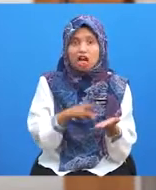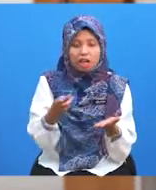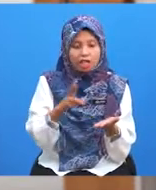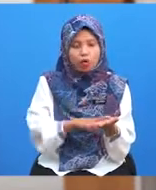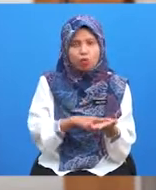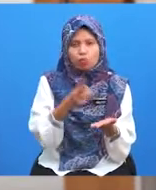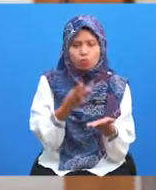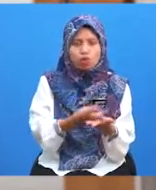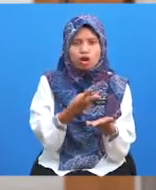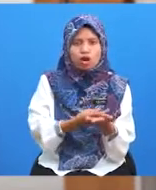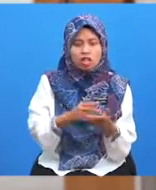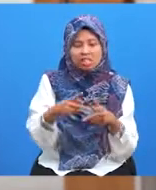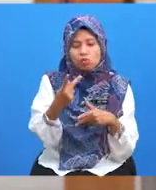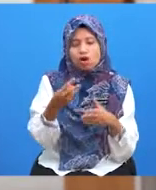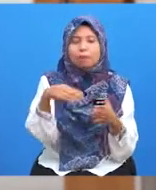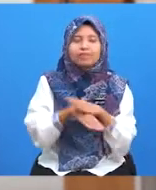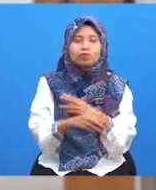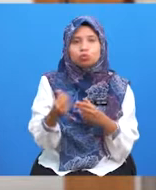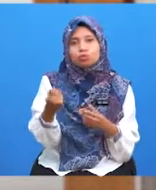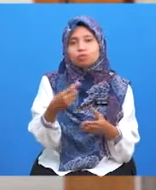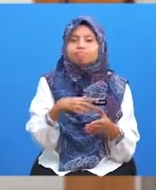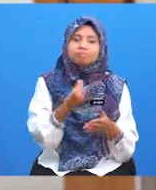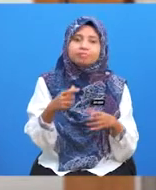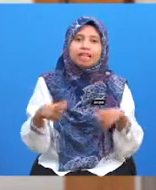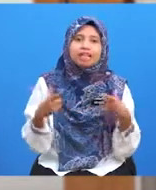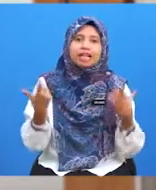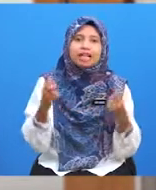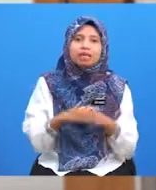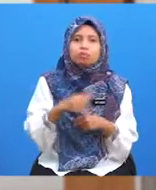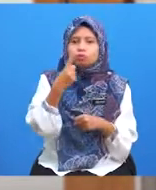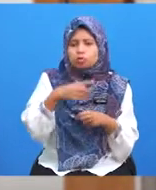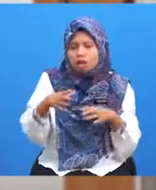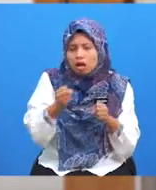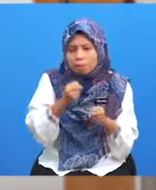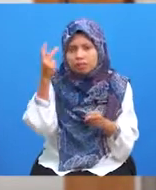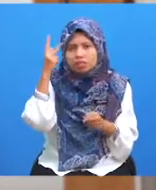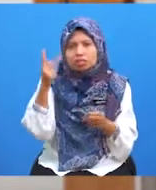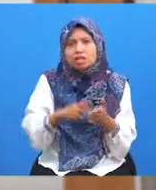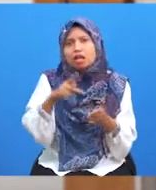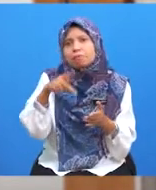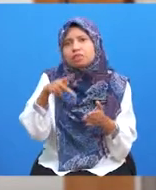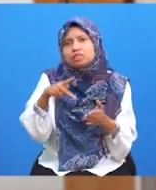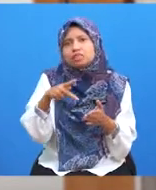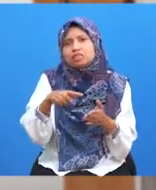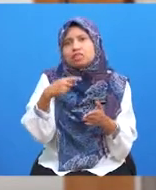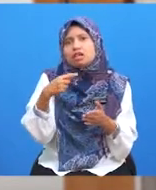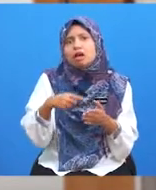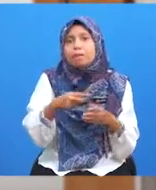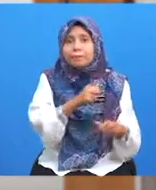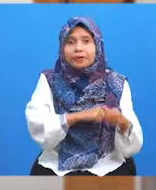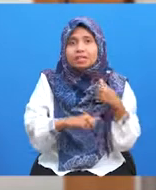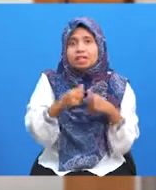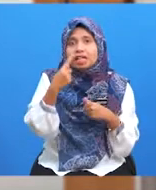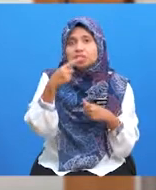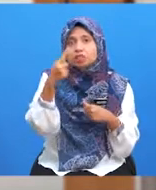perniagaan pendapatan dan pembelanjaan supaya dapat melepas Ti sama Ade perniagaan tersebut mencapai keuntungan